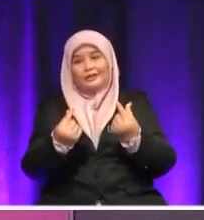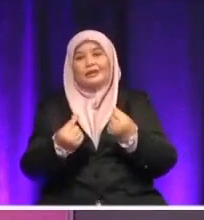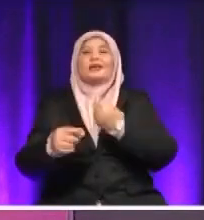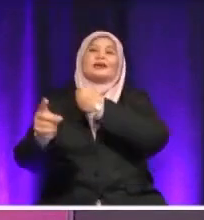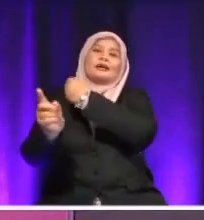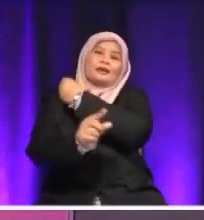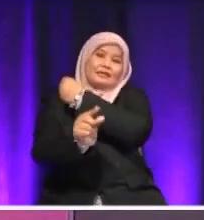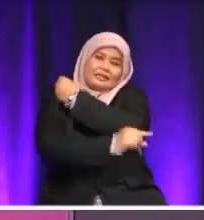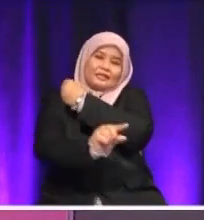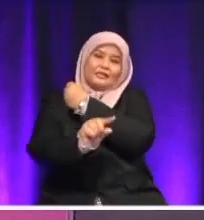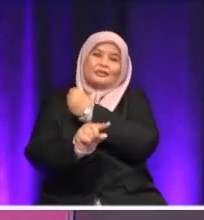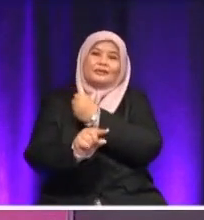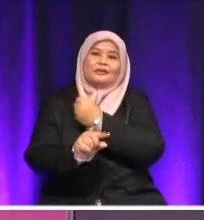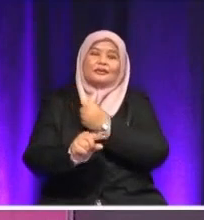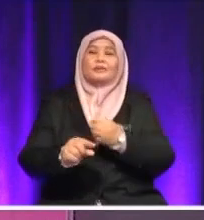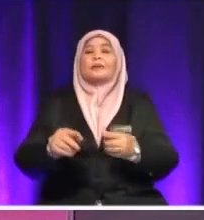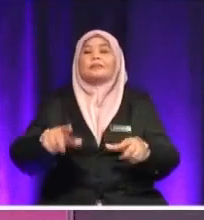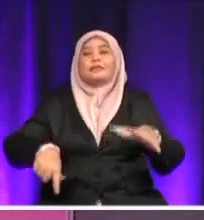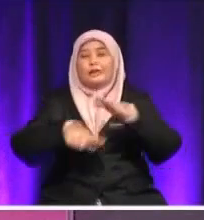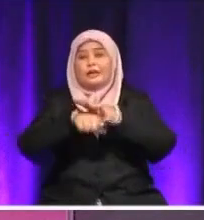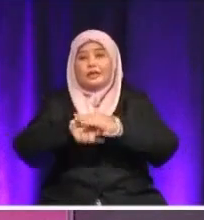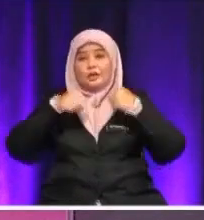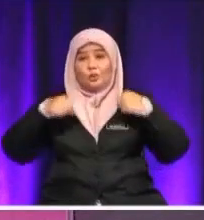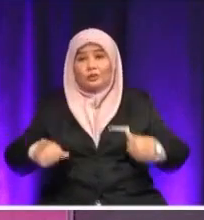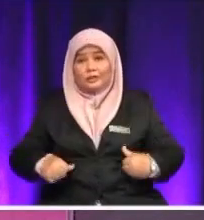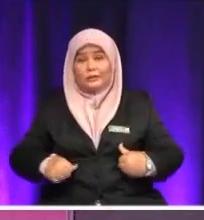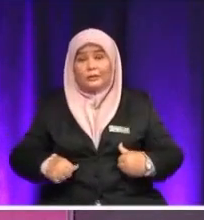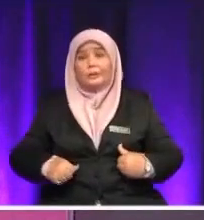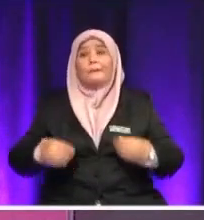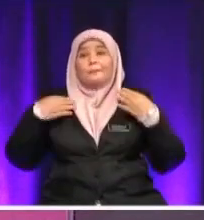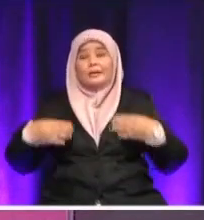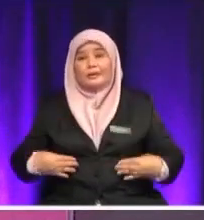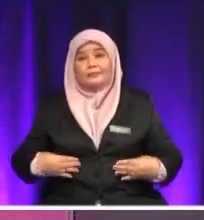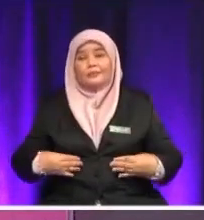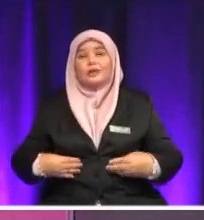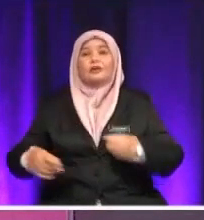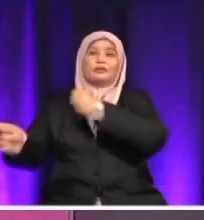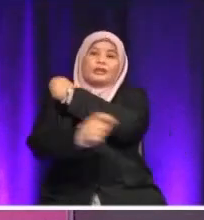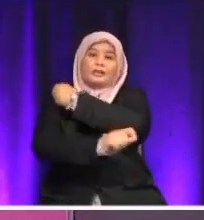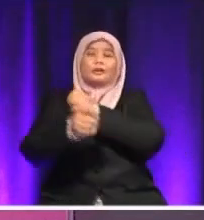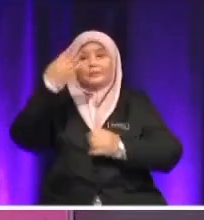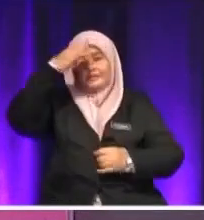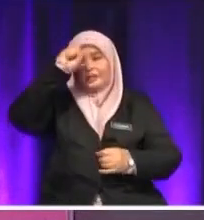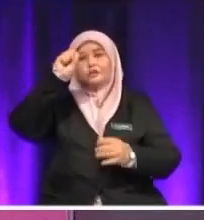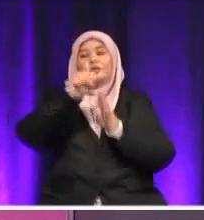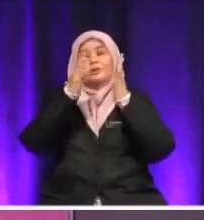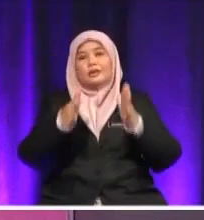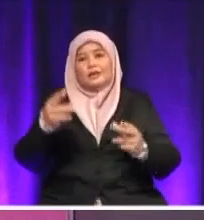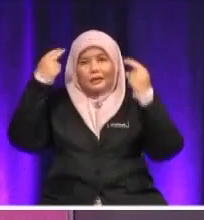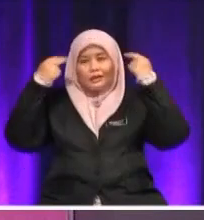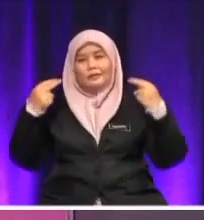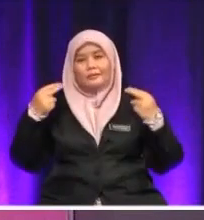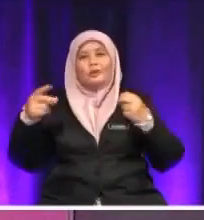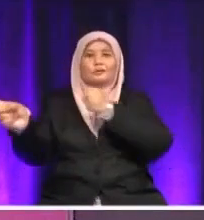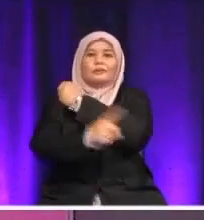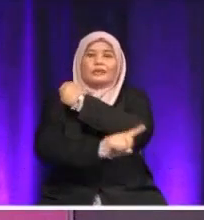kisos ialah hukuman yang melibatkan anggota badan dan nyawa. Kalau takzir, kebijaksanaan seorang hakim. Dan manakala kalau